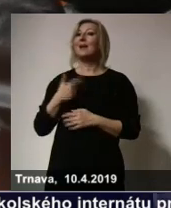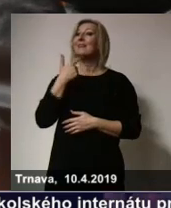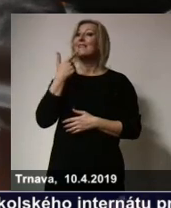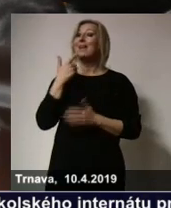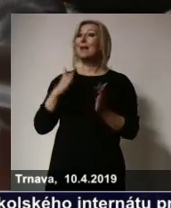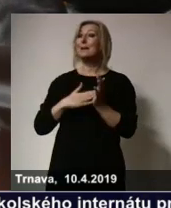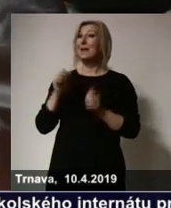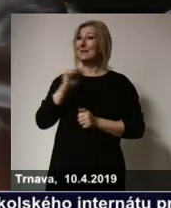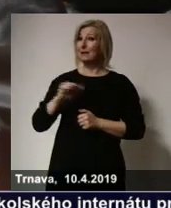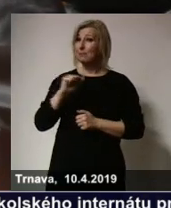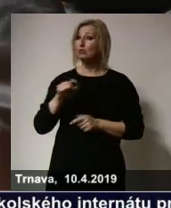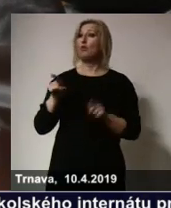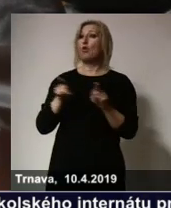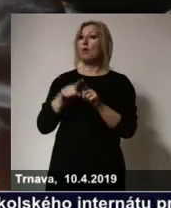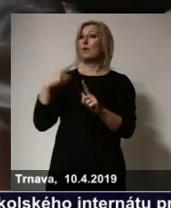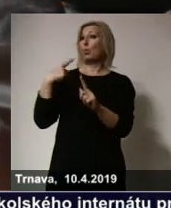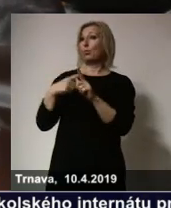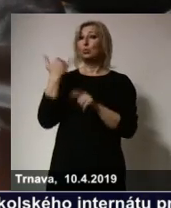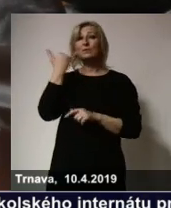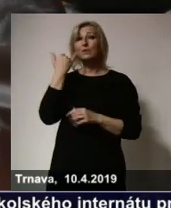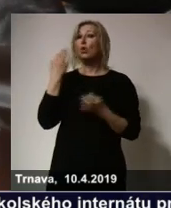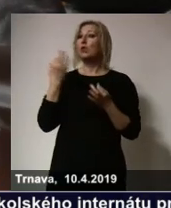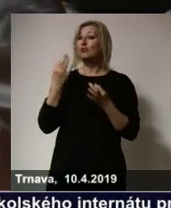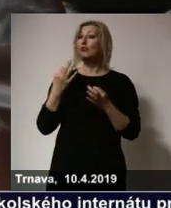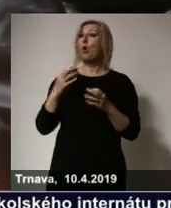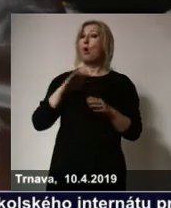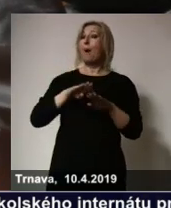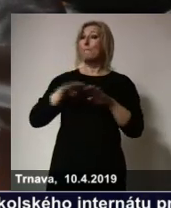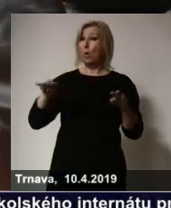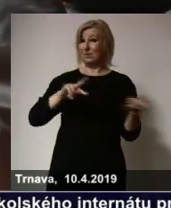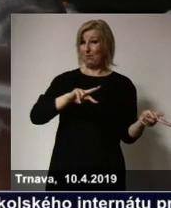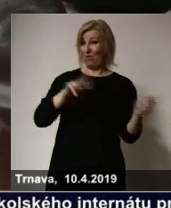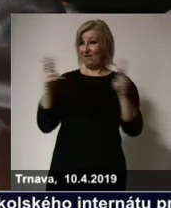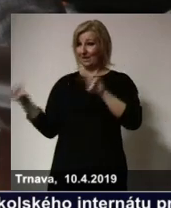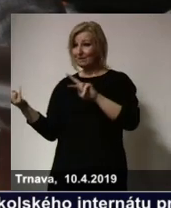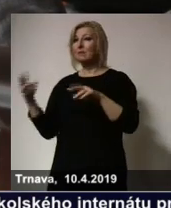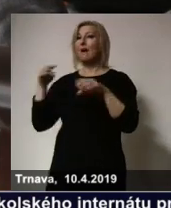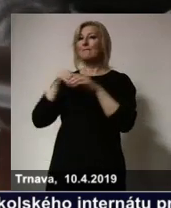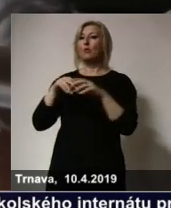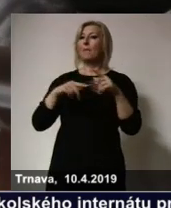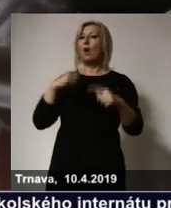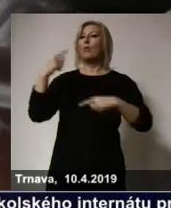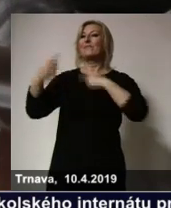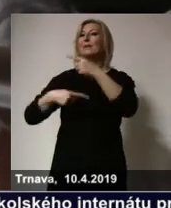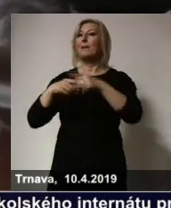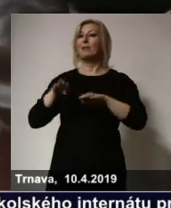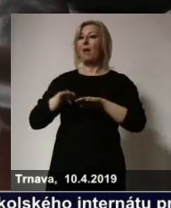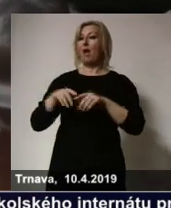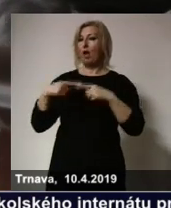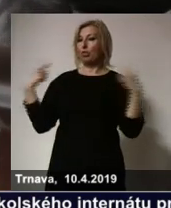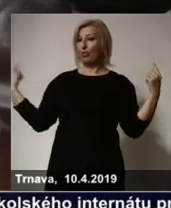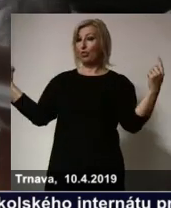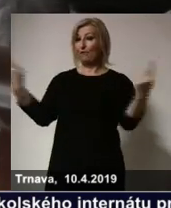zároveň tiež získa celistvú plochu, nakoľko zamenené pozemky sa začlenia do výmery dvora vo vlastníctve